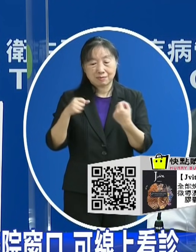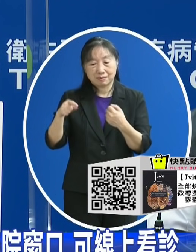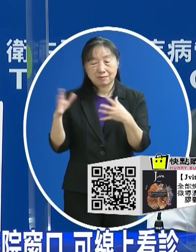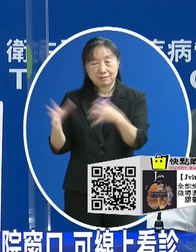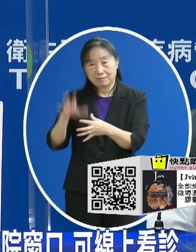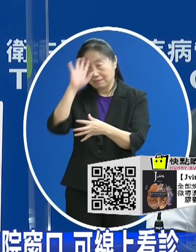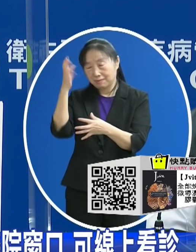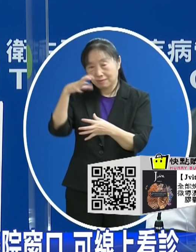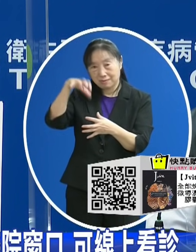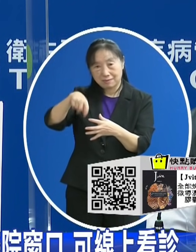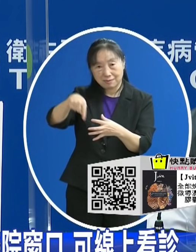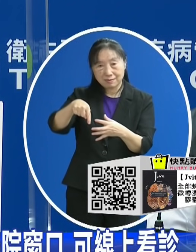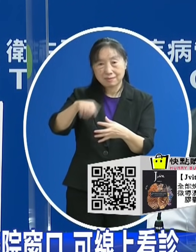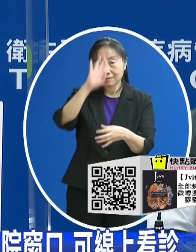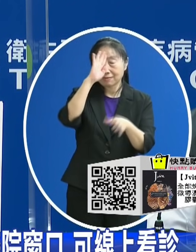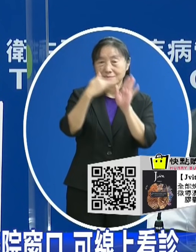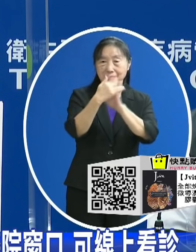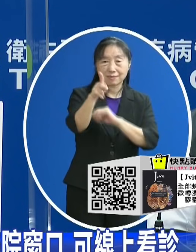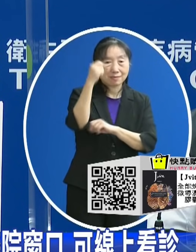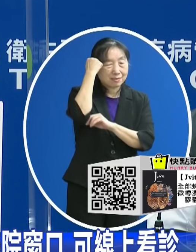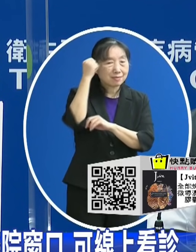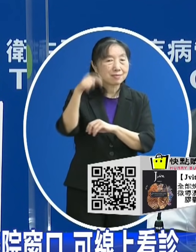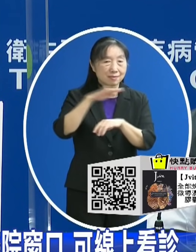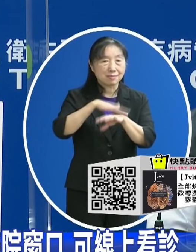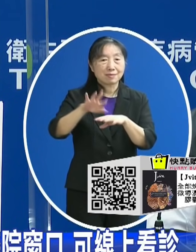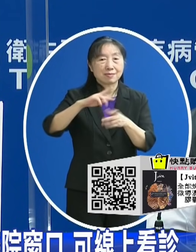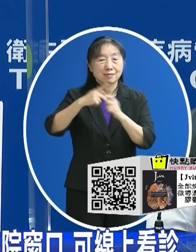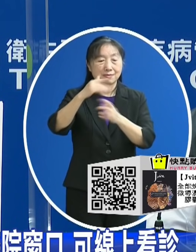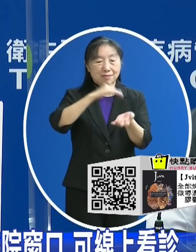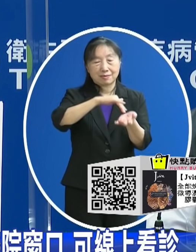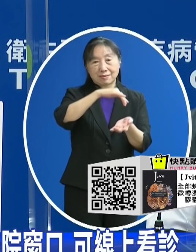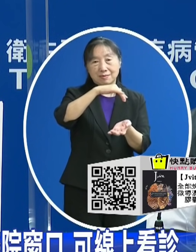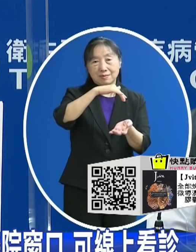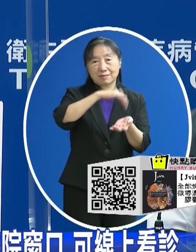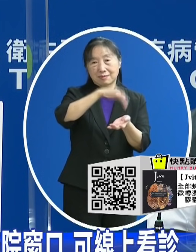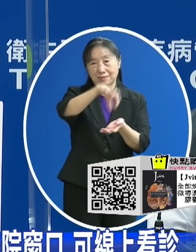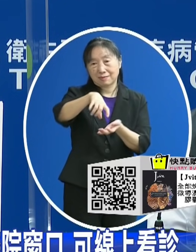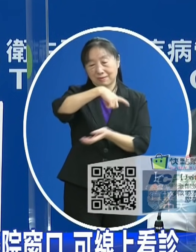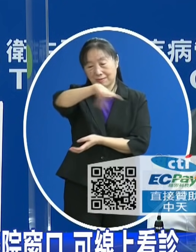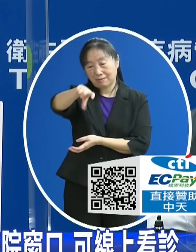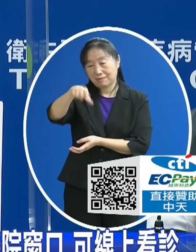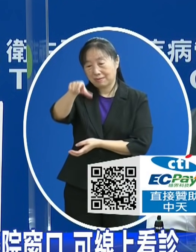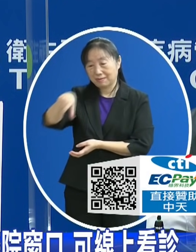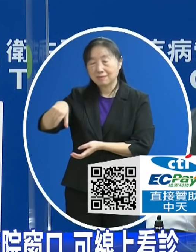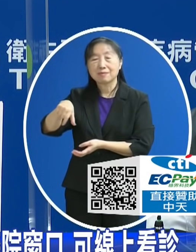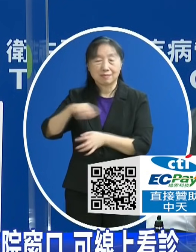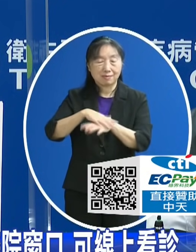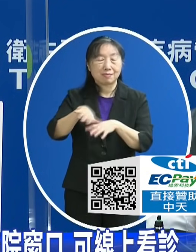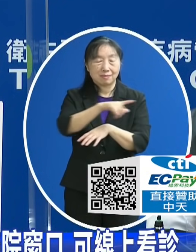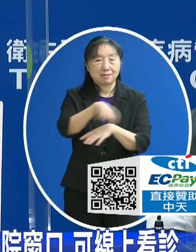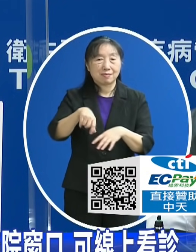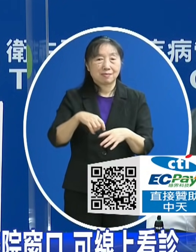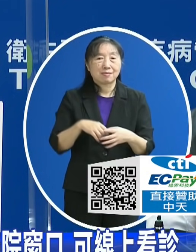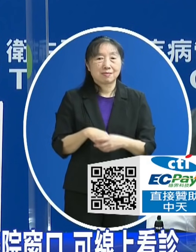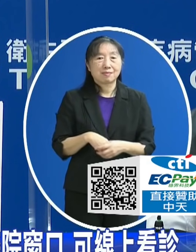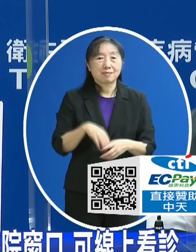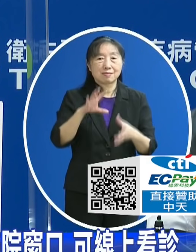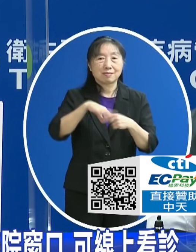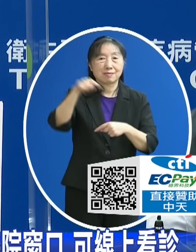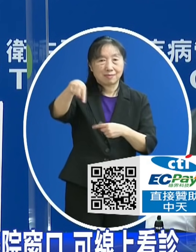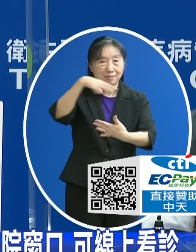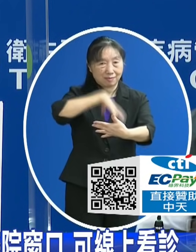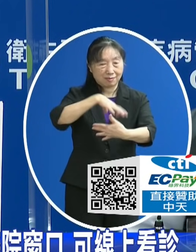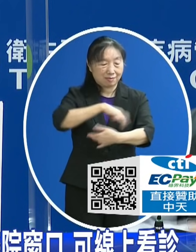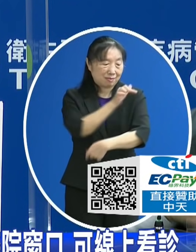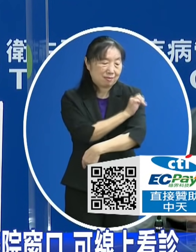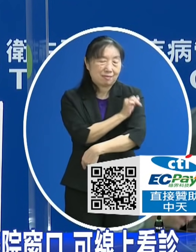所防疫旅馆都会跟医院建立一个绿黄色的通道。好，那因为在里面也有相关的护理人